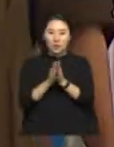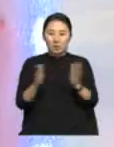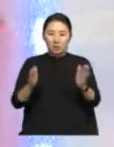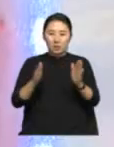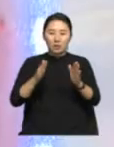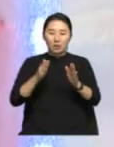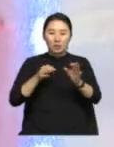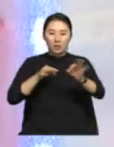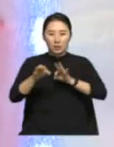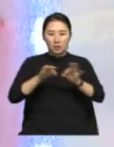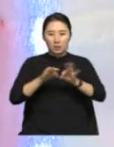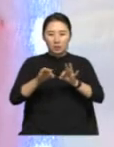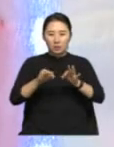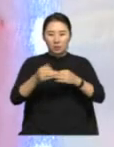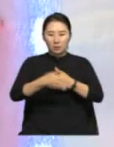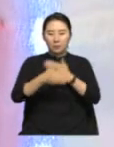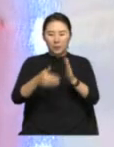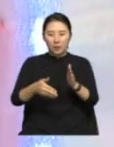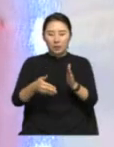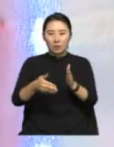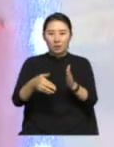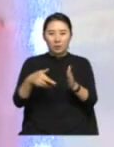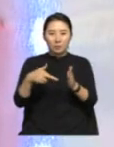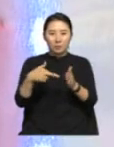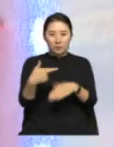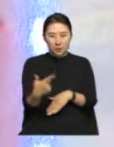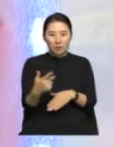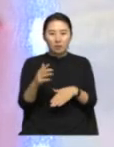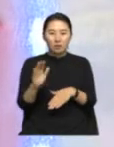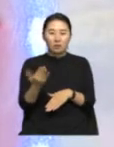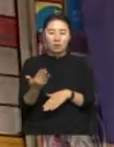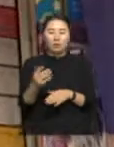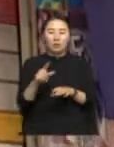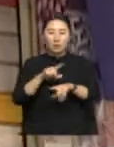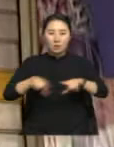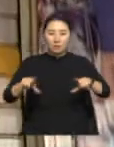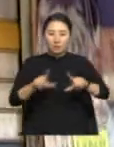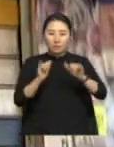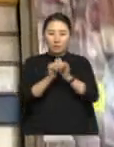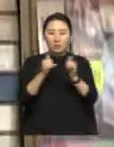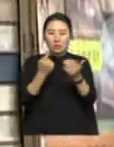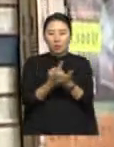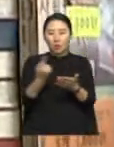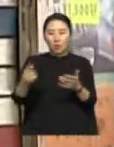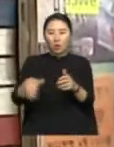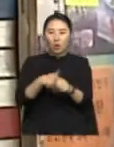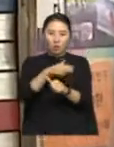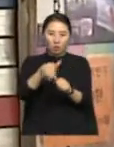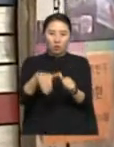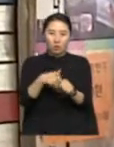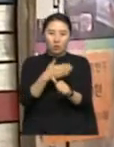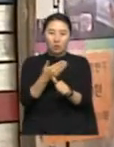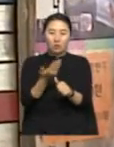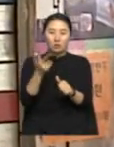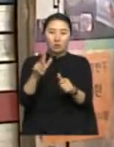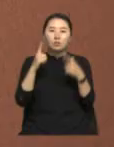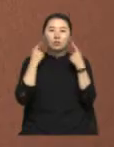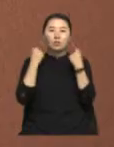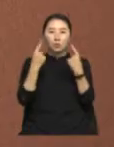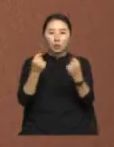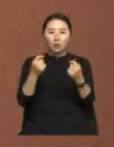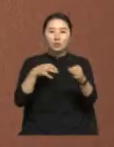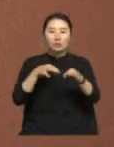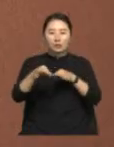시장 상인들도 점포를 비워줘야 하는 상황. 일부 상인들은 시장을 떠난 상태입니다. 하지만 그동안